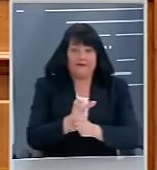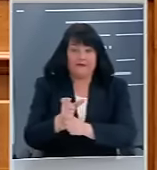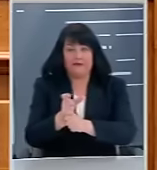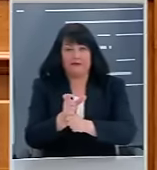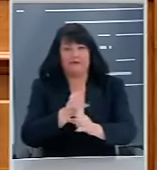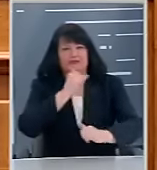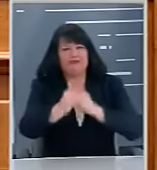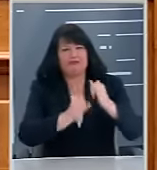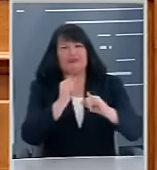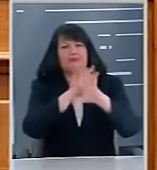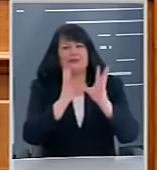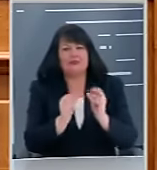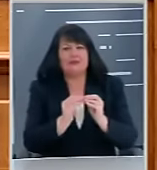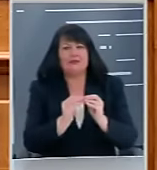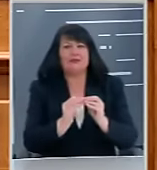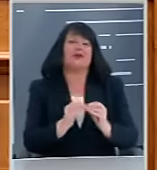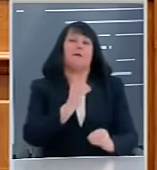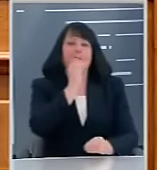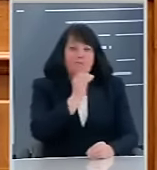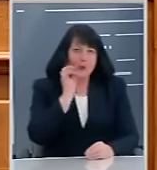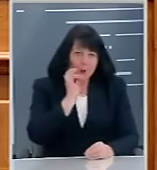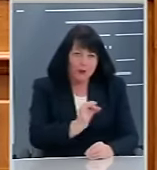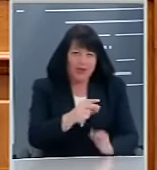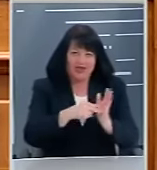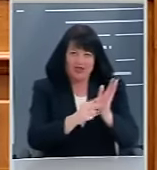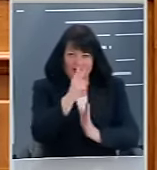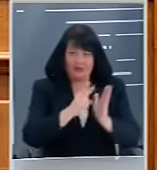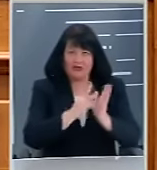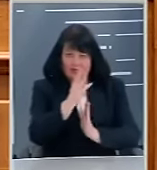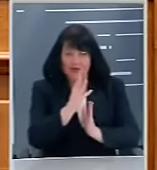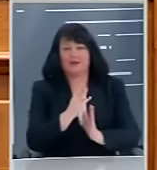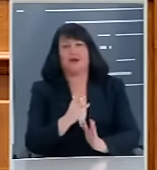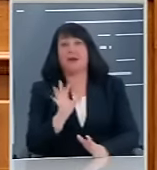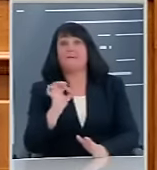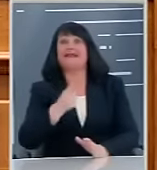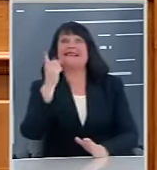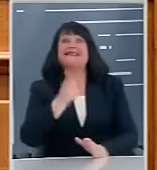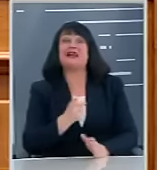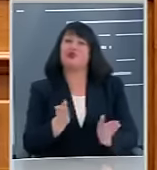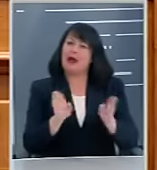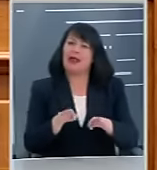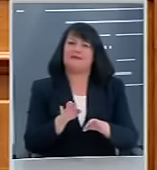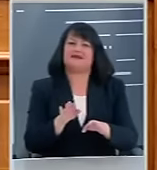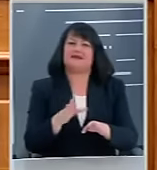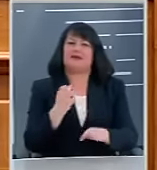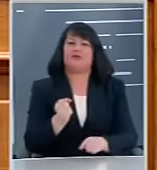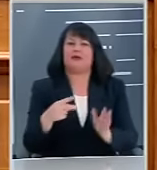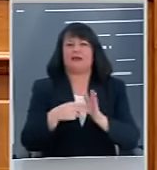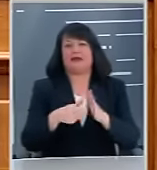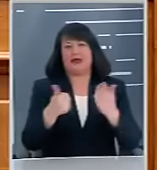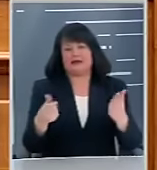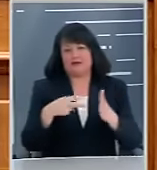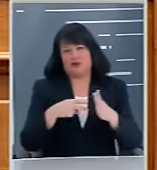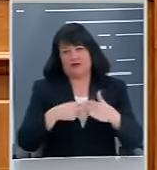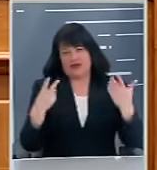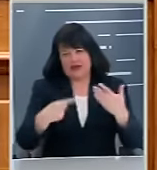ίντερνετ, από 0 το 12, το 13 και το 14, έχει φτάσει στο 50% το 2016 και το